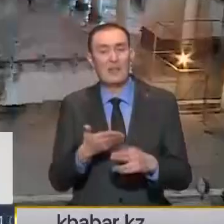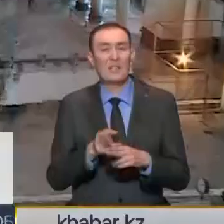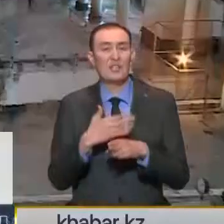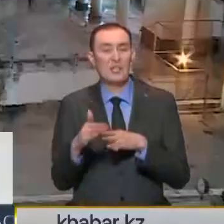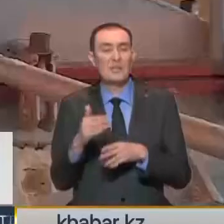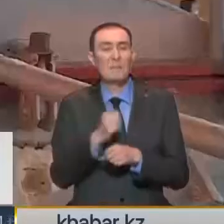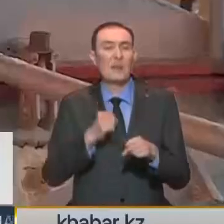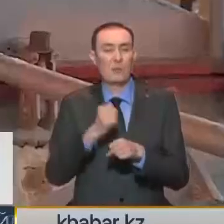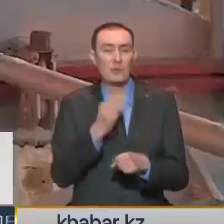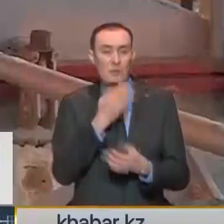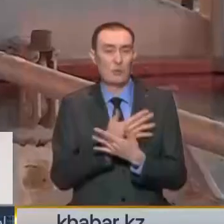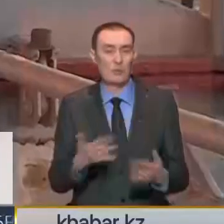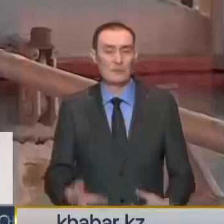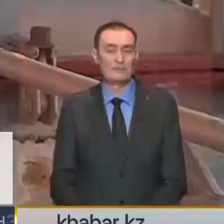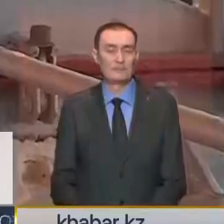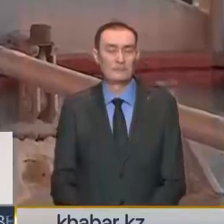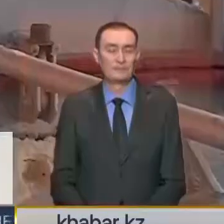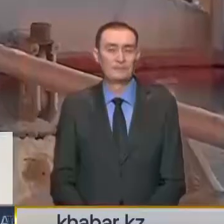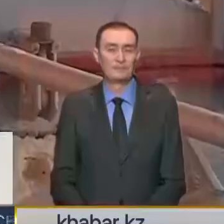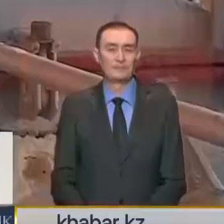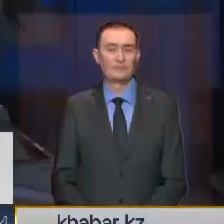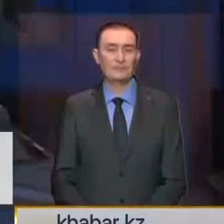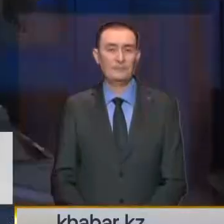доля переработанной продукции.